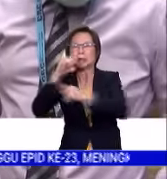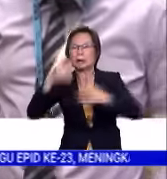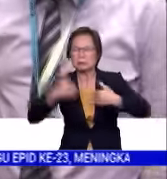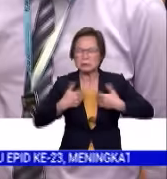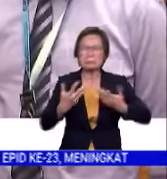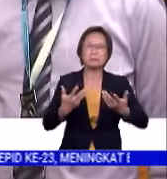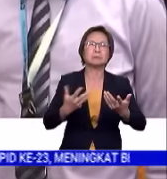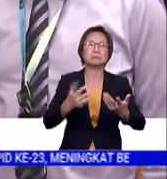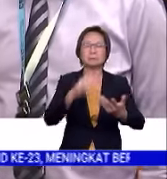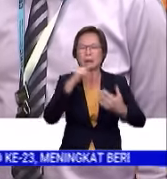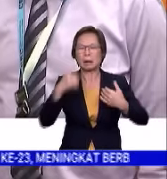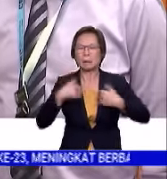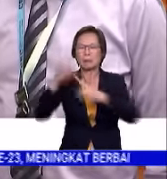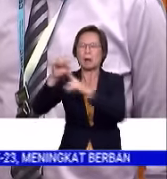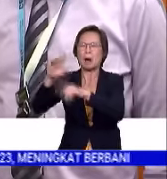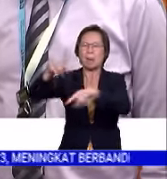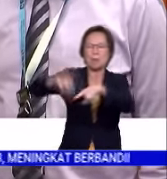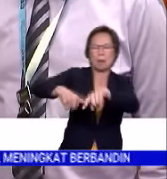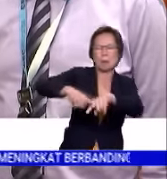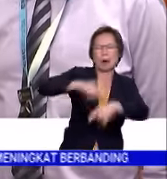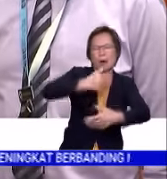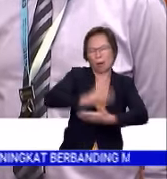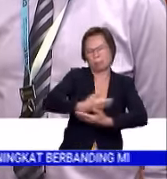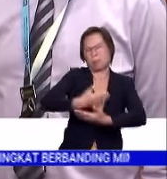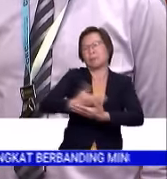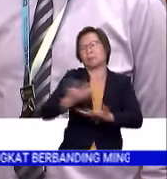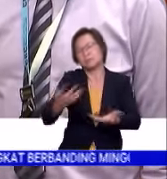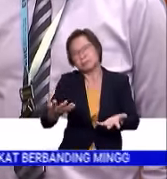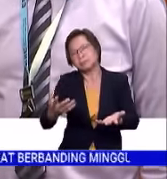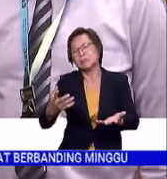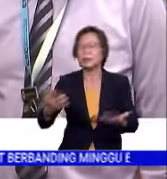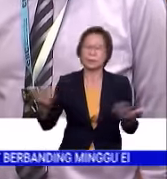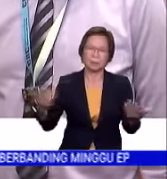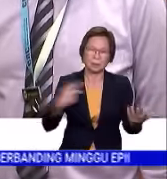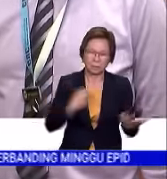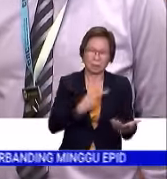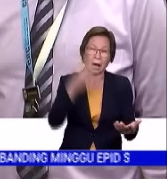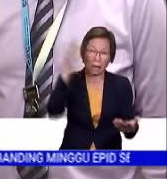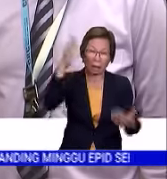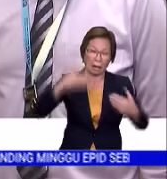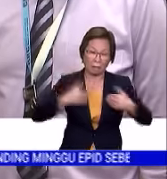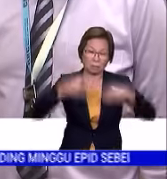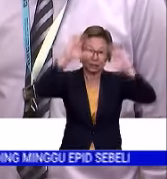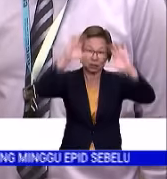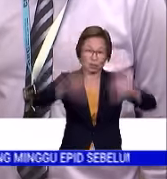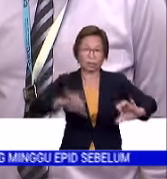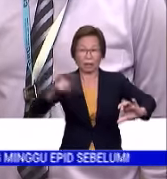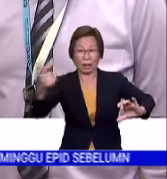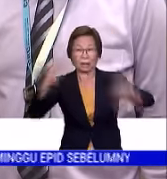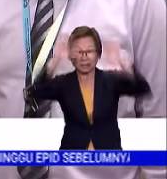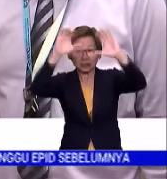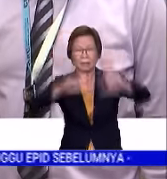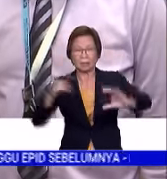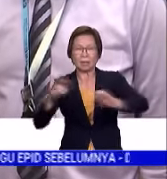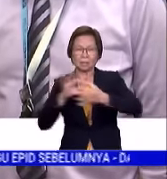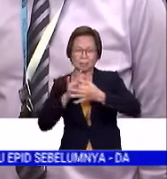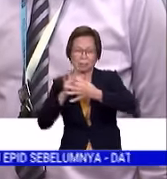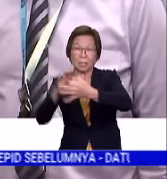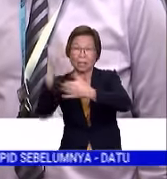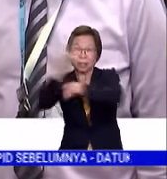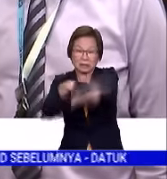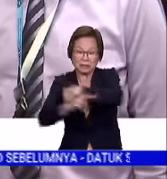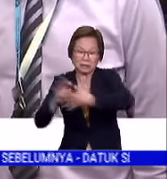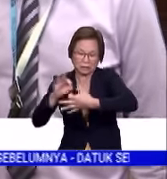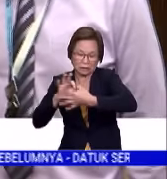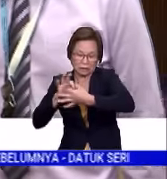ada line, lepas tu bergantung pada anak-anak. Jadi kita akan ada satu keadaan lain dengan kerjasama kerajaan negeri